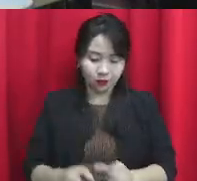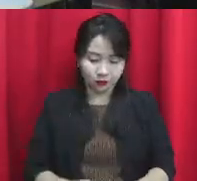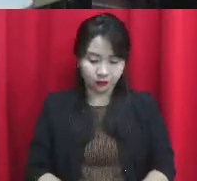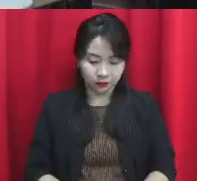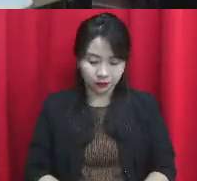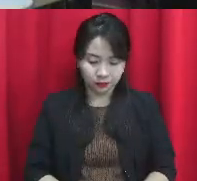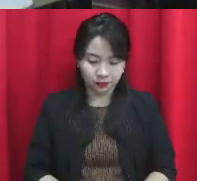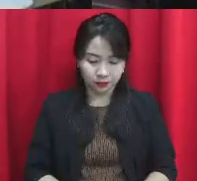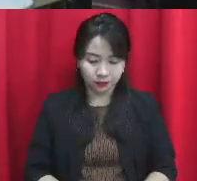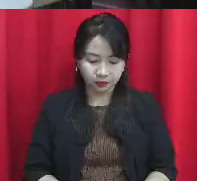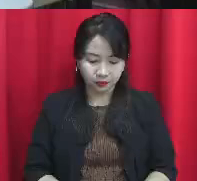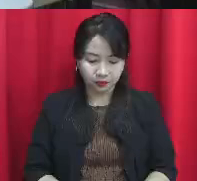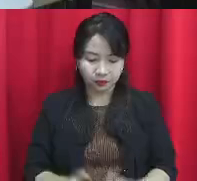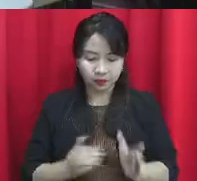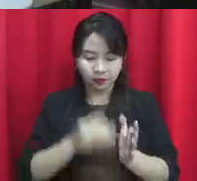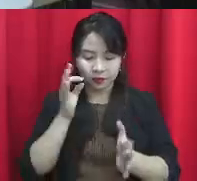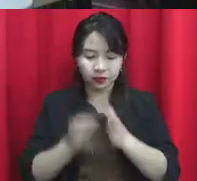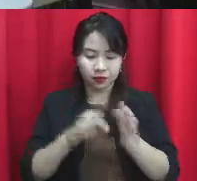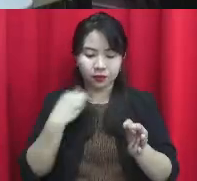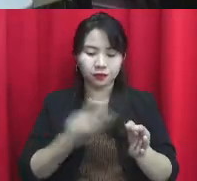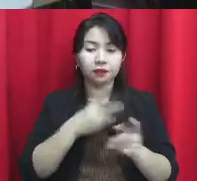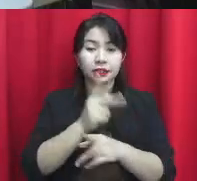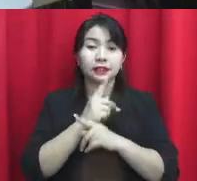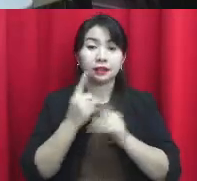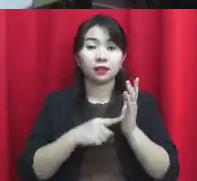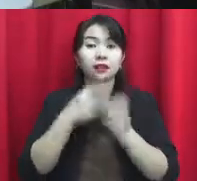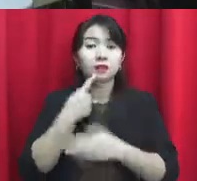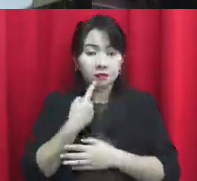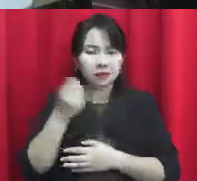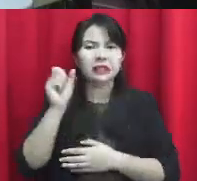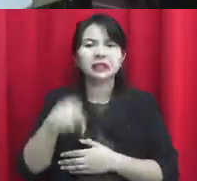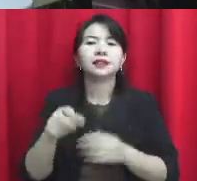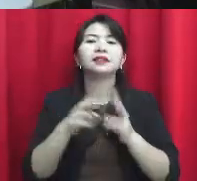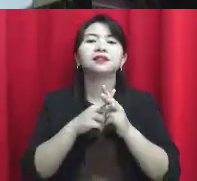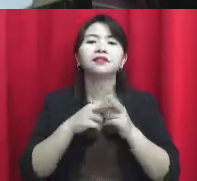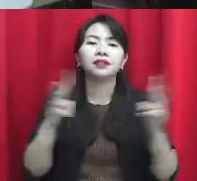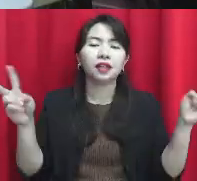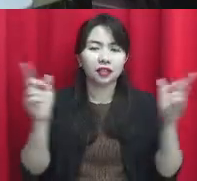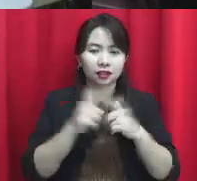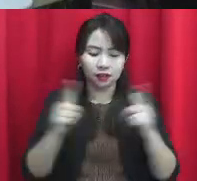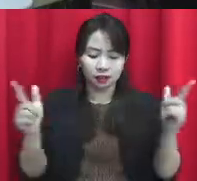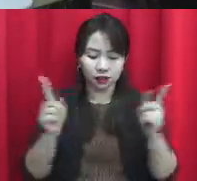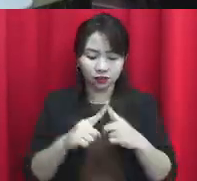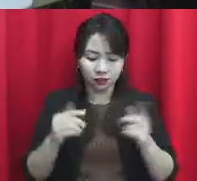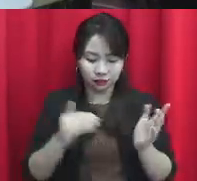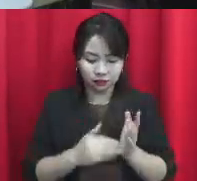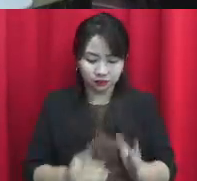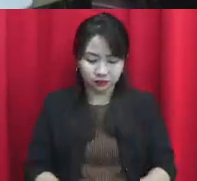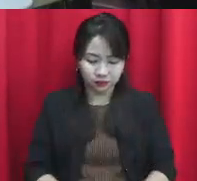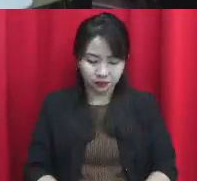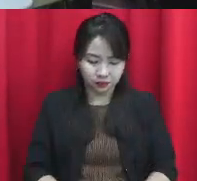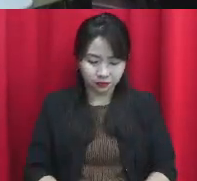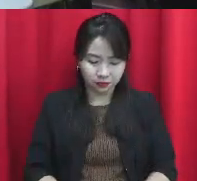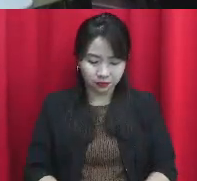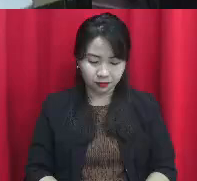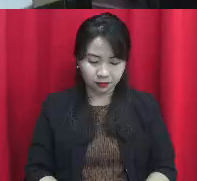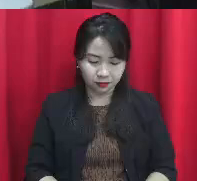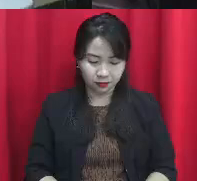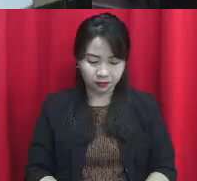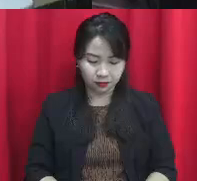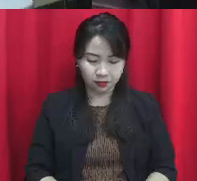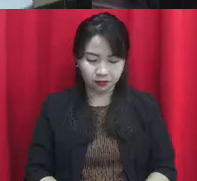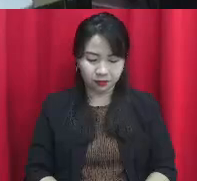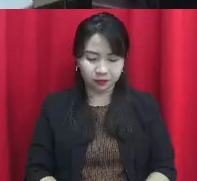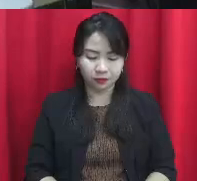totoo lang ito po if we will take this seriously Ang sarap po i-follow up nito sa kanila kasi wala kang ibang i-follow up dito